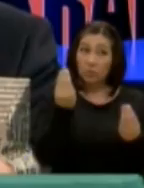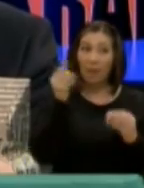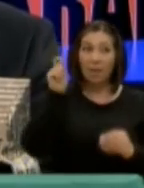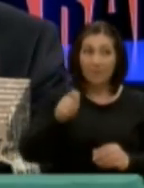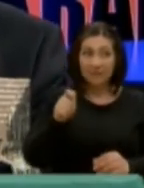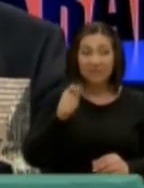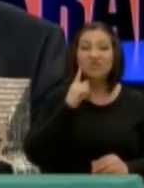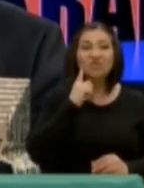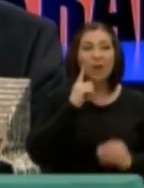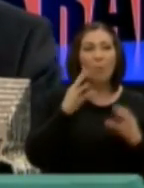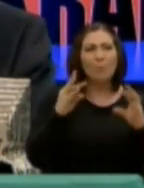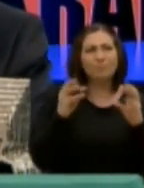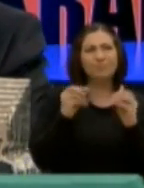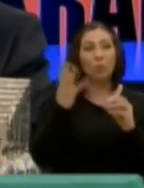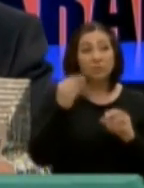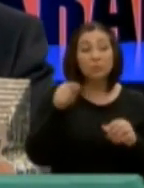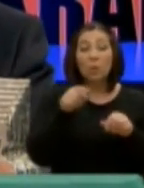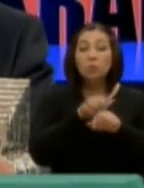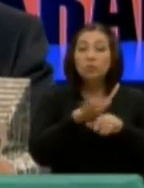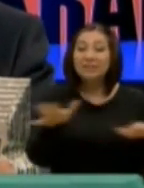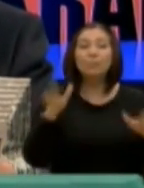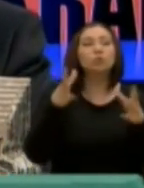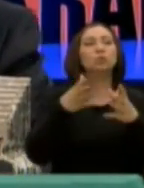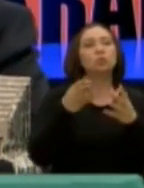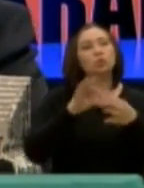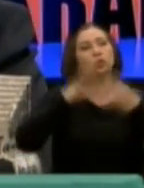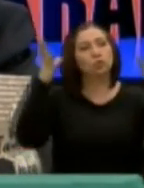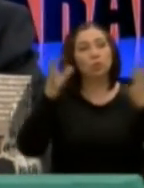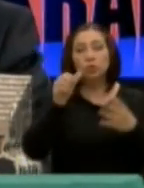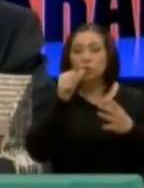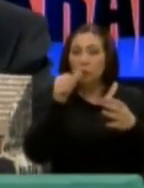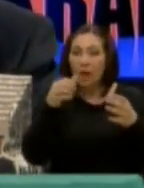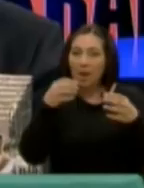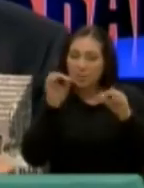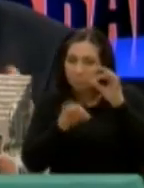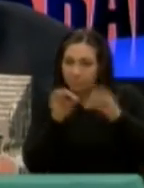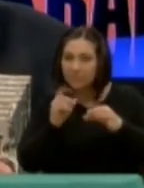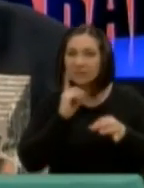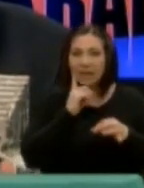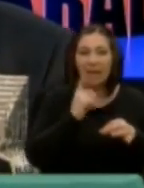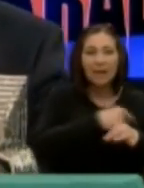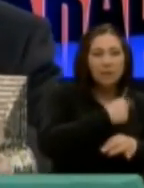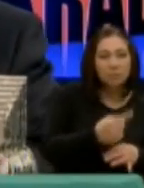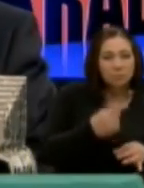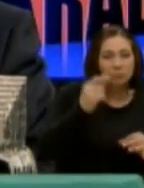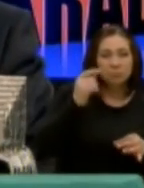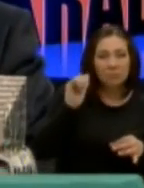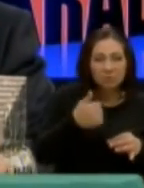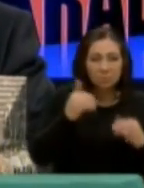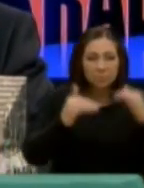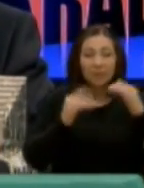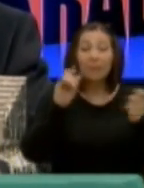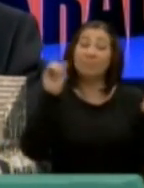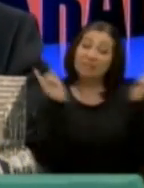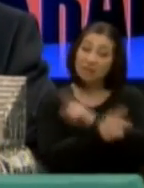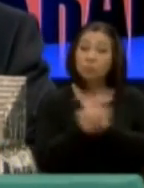riski olduğu için eskiden söyleniyordu. Şimdi o sistemi çözdük. Hı-hı. Suların analiziyle, şekerin kalitesiyle çözdük. Tam tersine